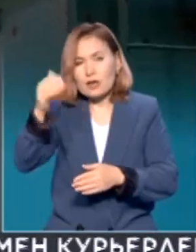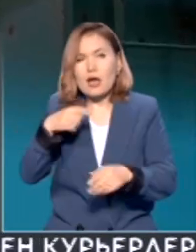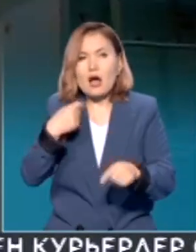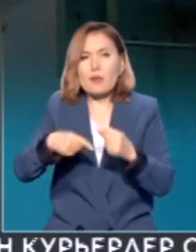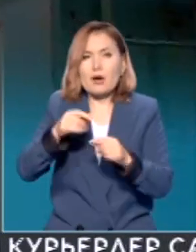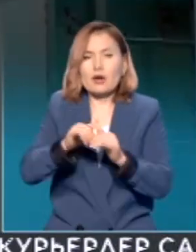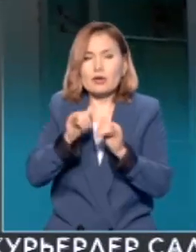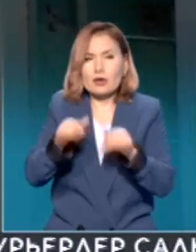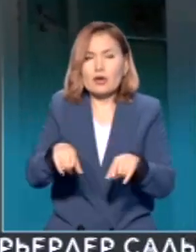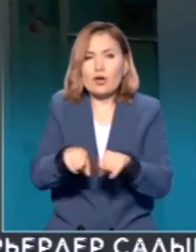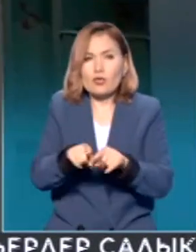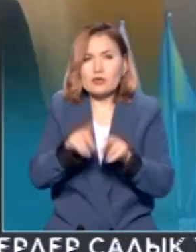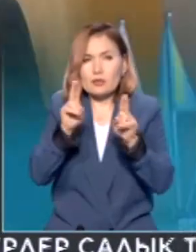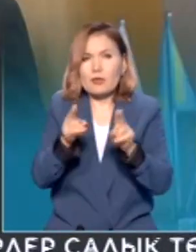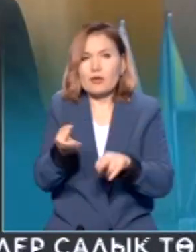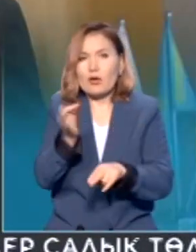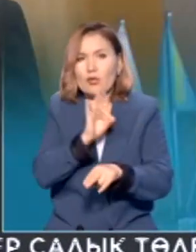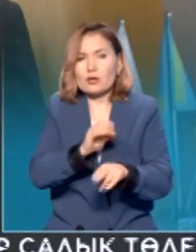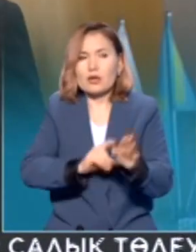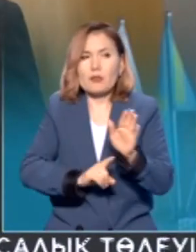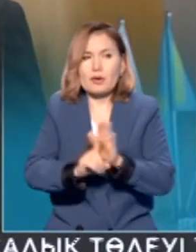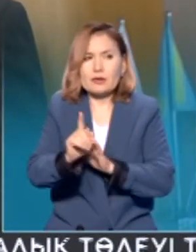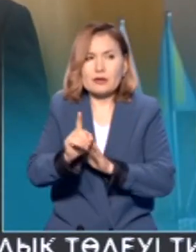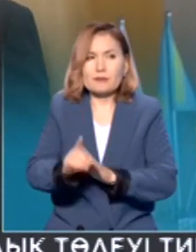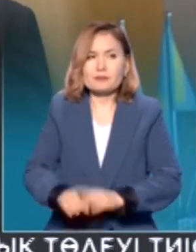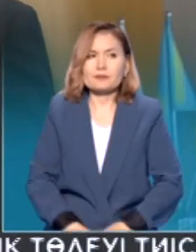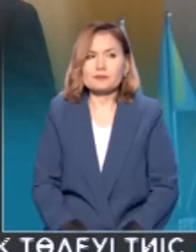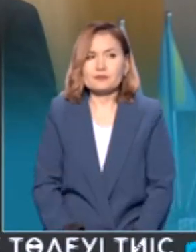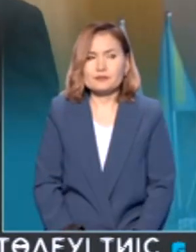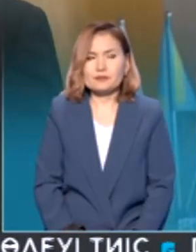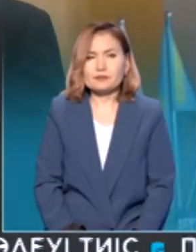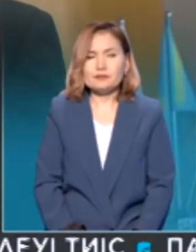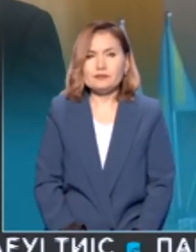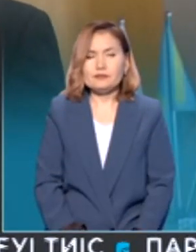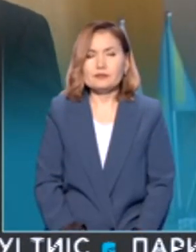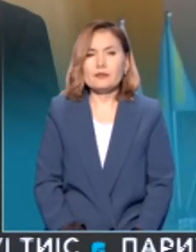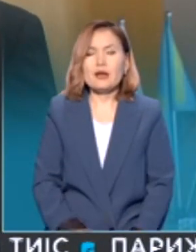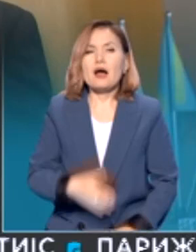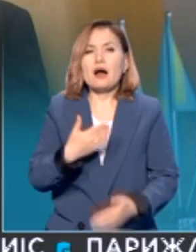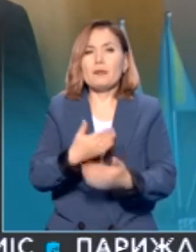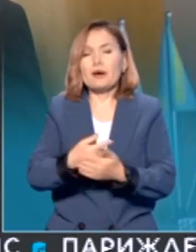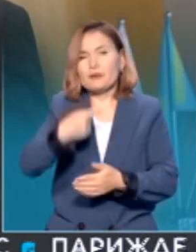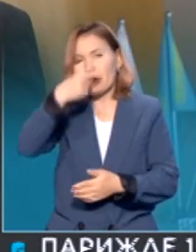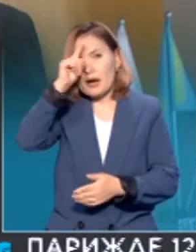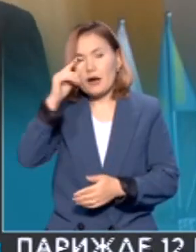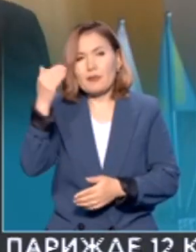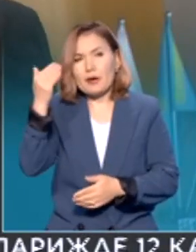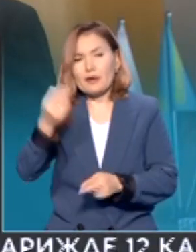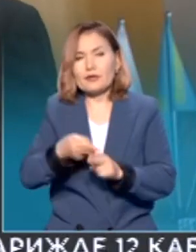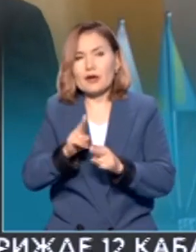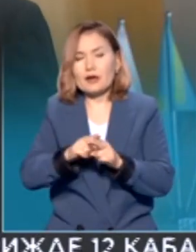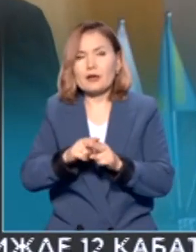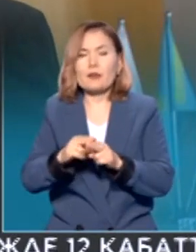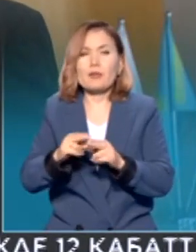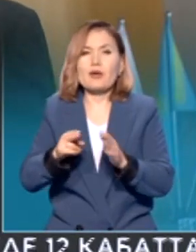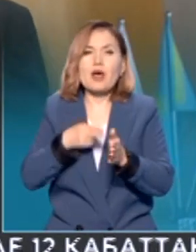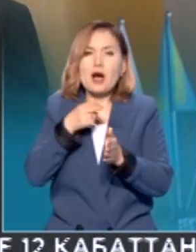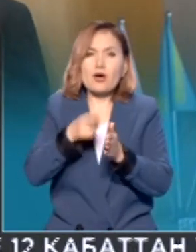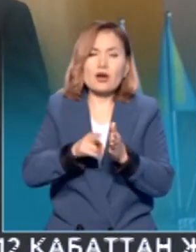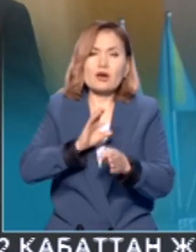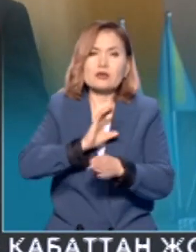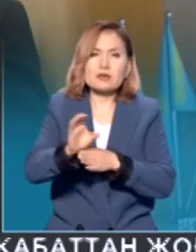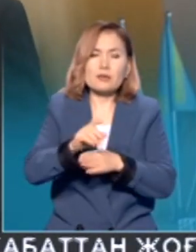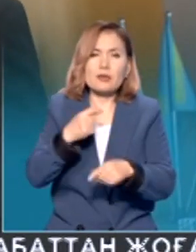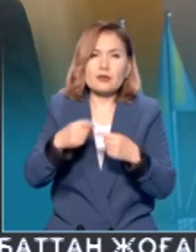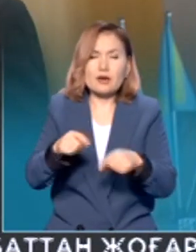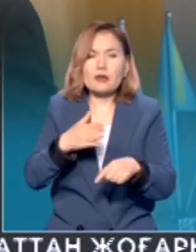саудада осы әдісті қолдана бастады. Допустим, к примеру, мы придете на рынок Азербайджана. Мысалы, Азербайджанға локомотив сатқыңыз келді делік. Бірақ олар